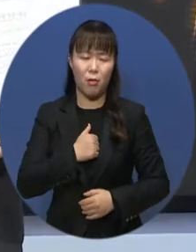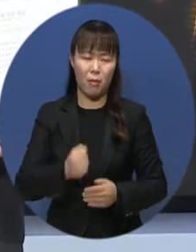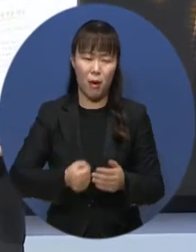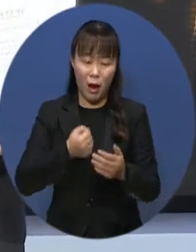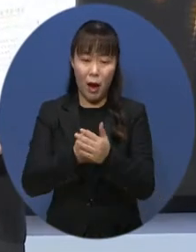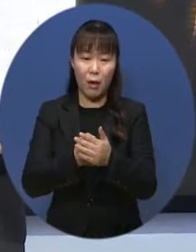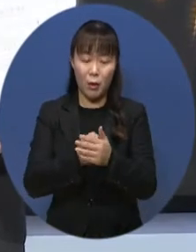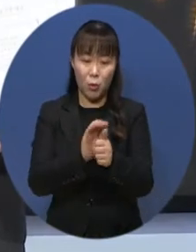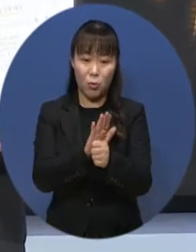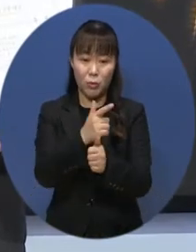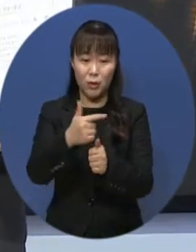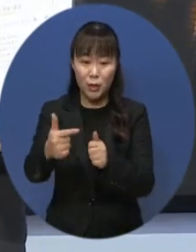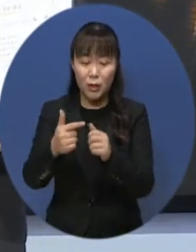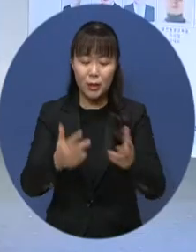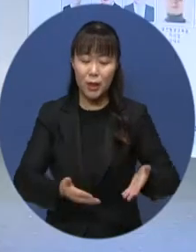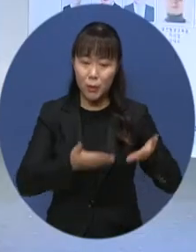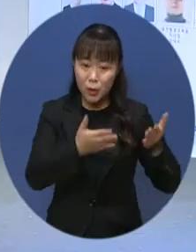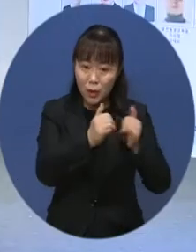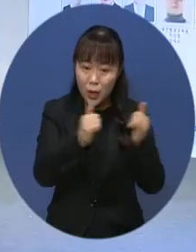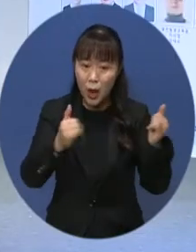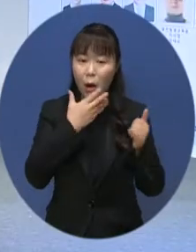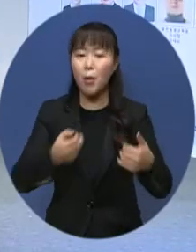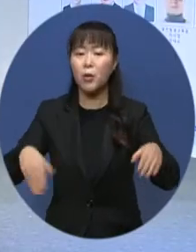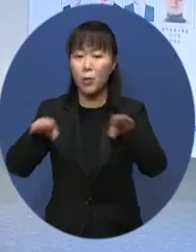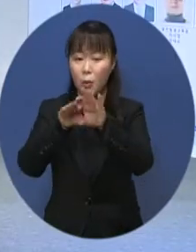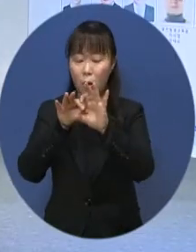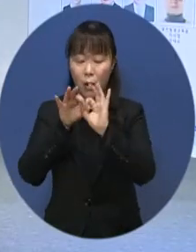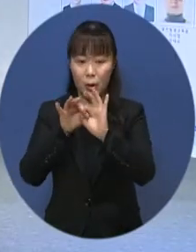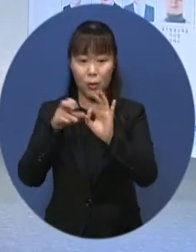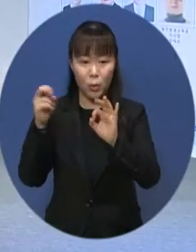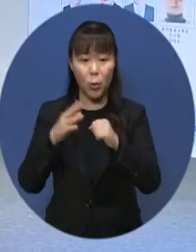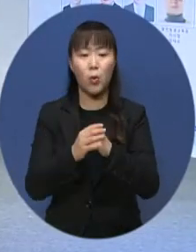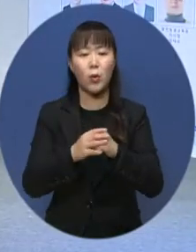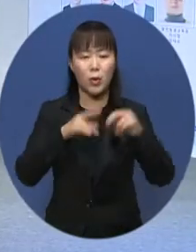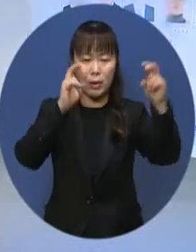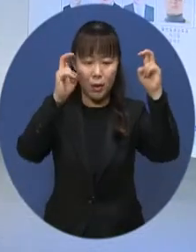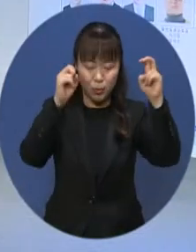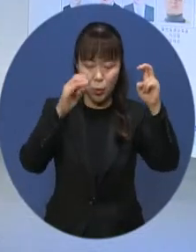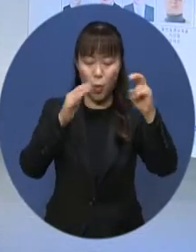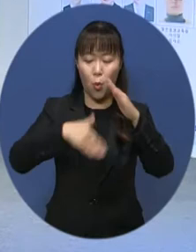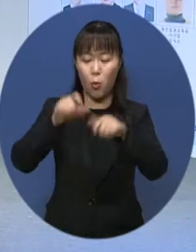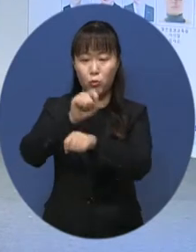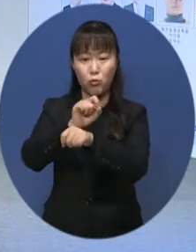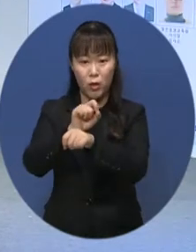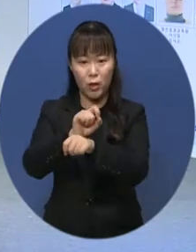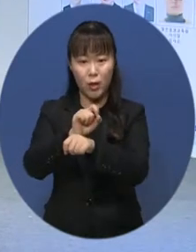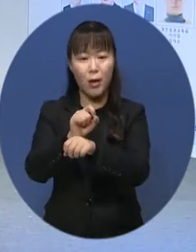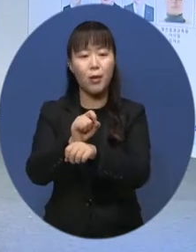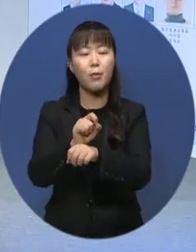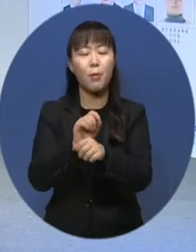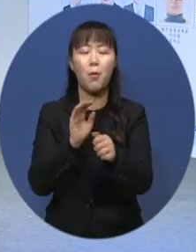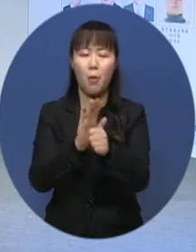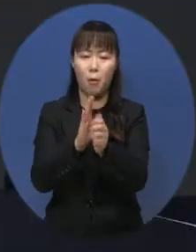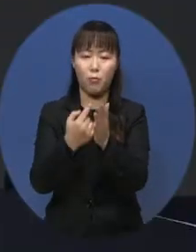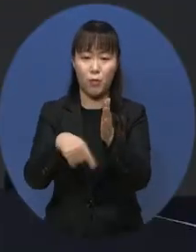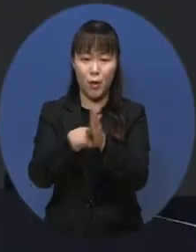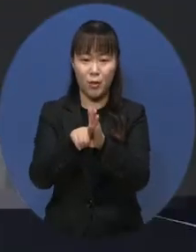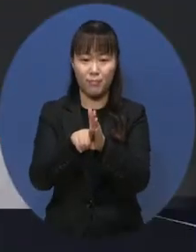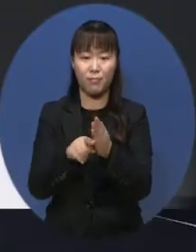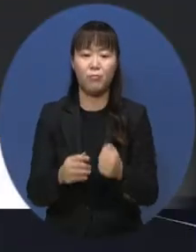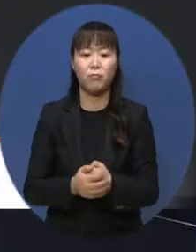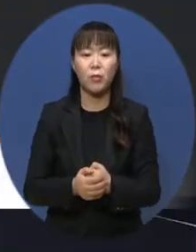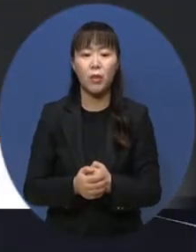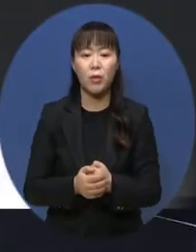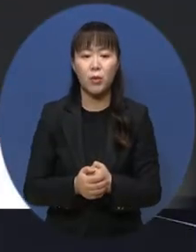기여한 자원봉사자와 복주 관련단체 기업인 공무원 등을 격려하기 위한 자리입니다 복지